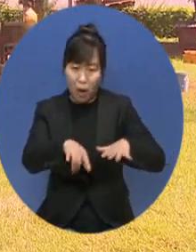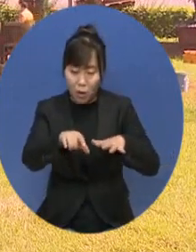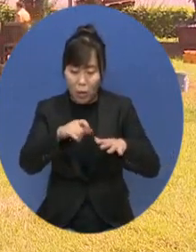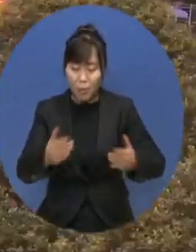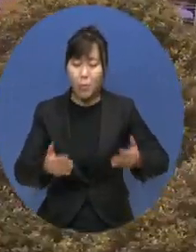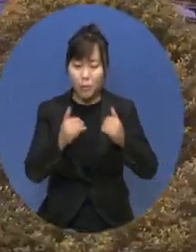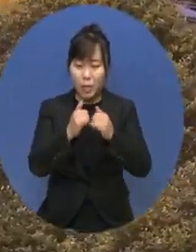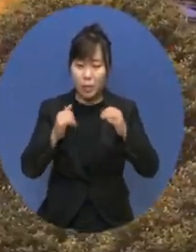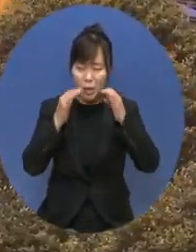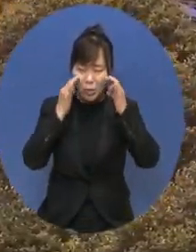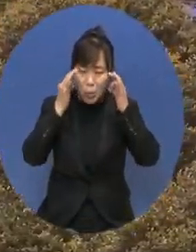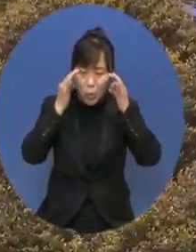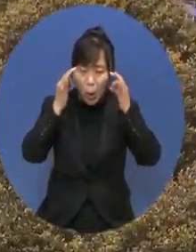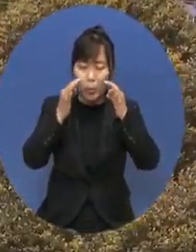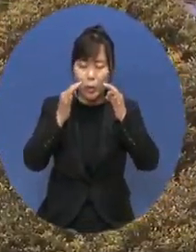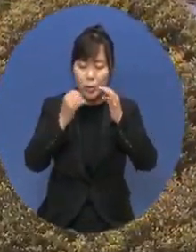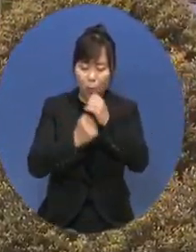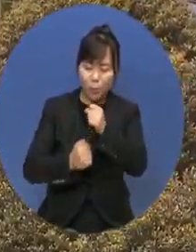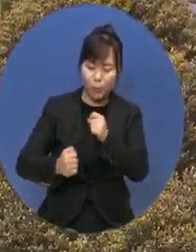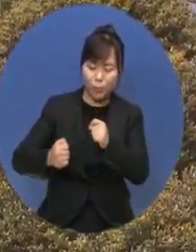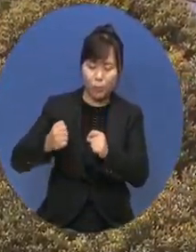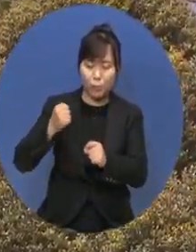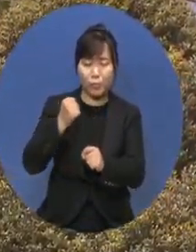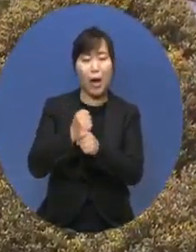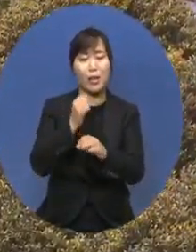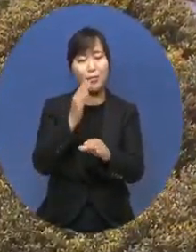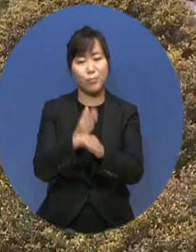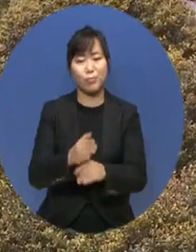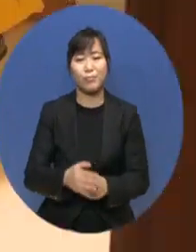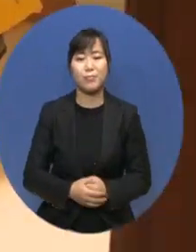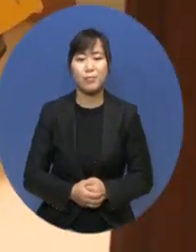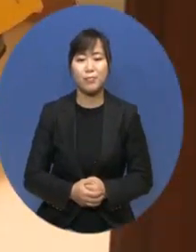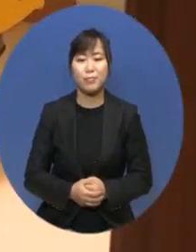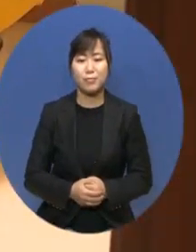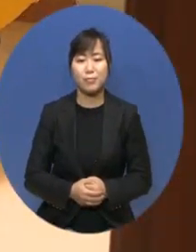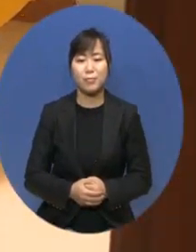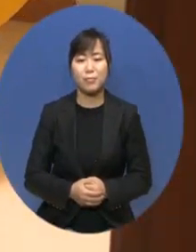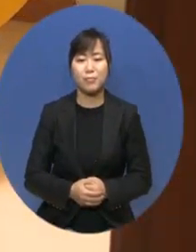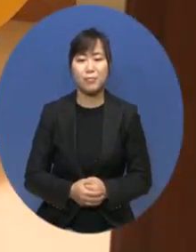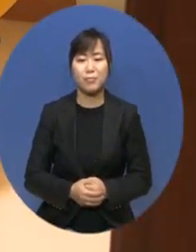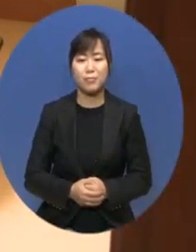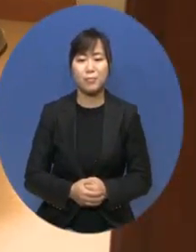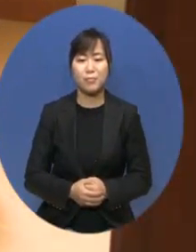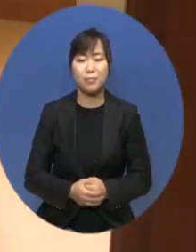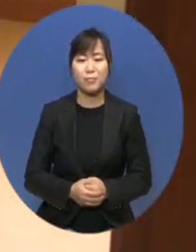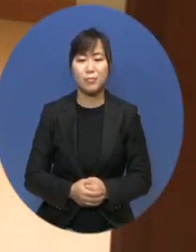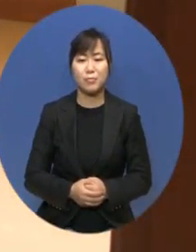자원봉사자들의 구슬땀으로 조금씩 제 모습을 찾아가고 있습니다. 복지TV 뉴스 이종현입니다.